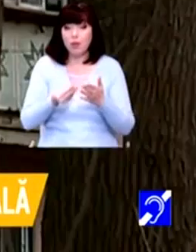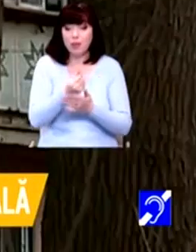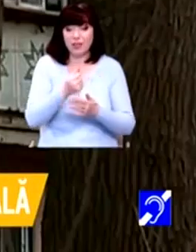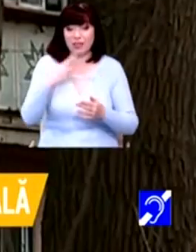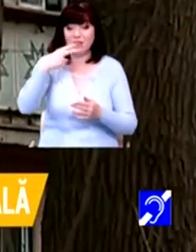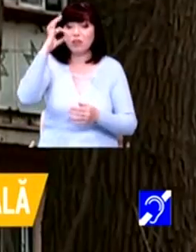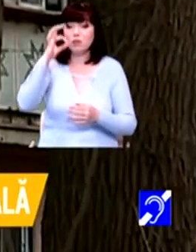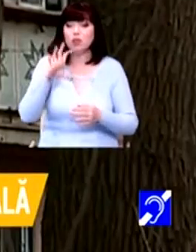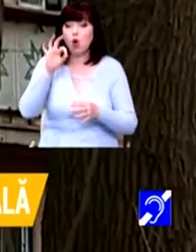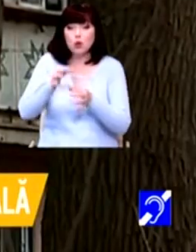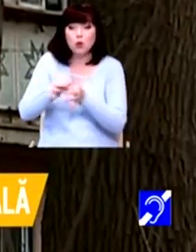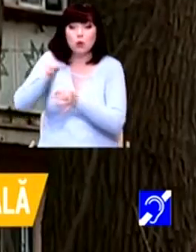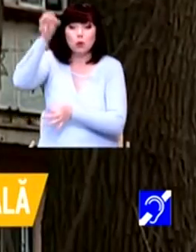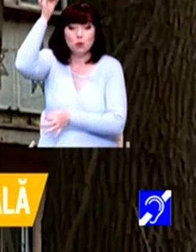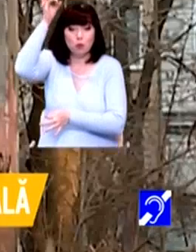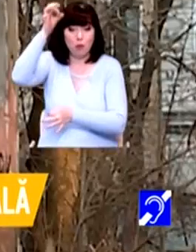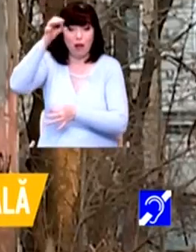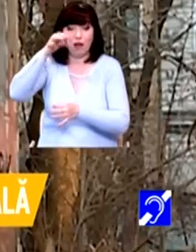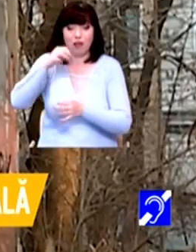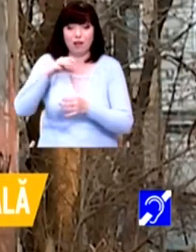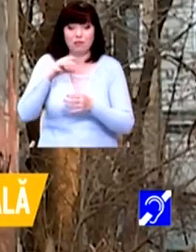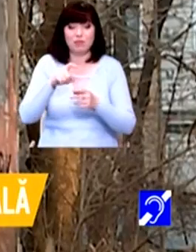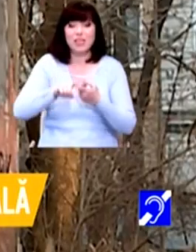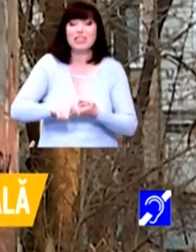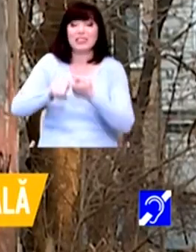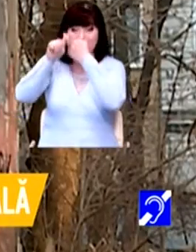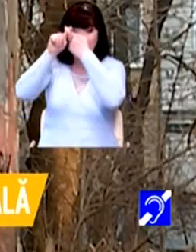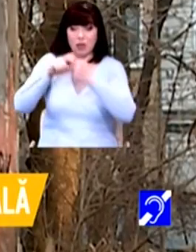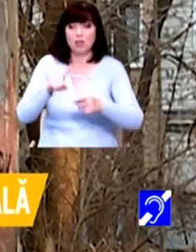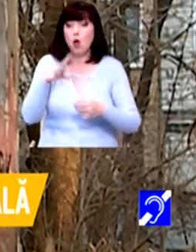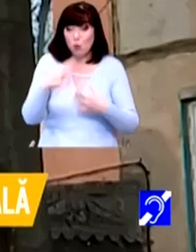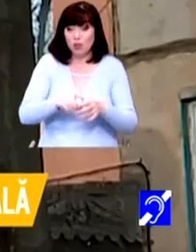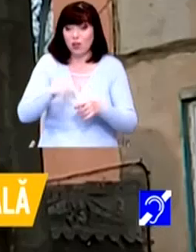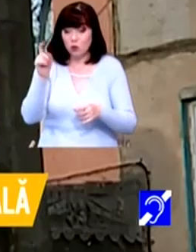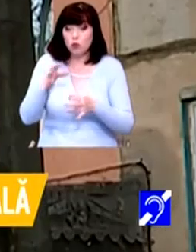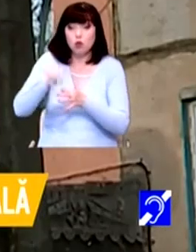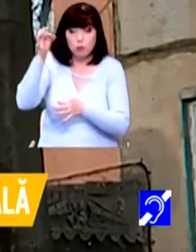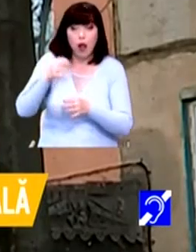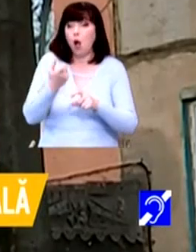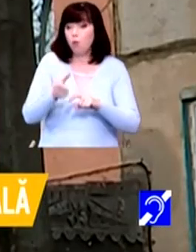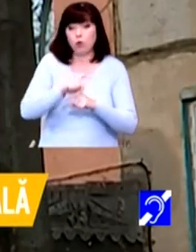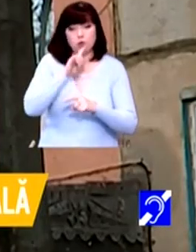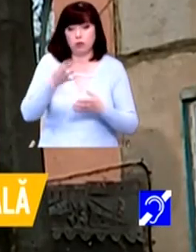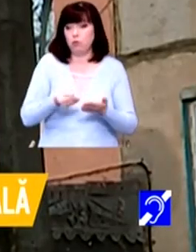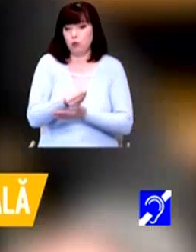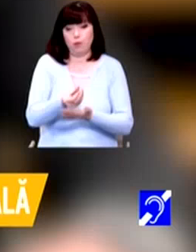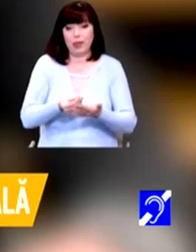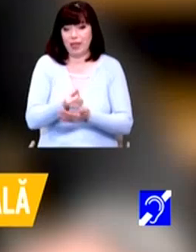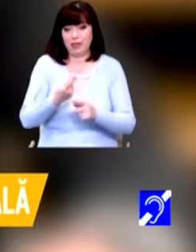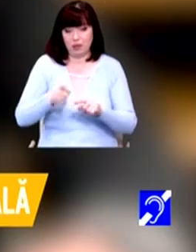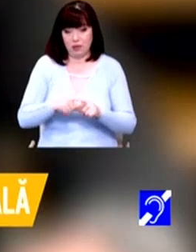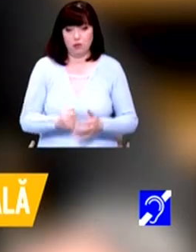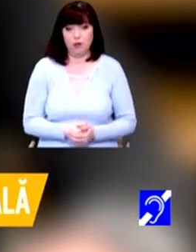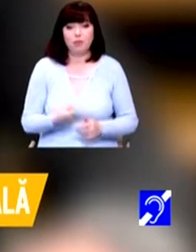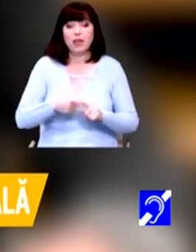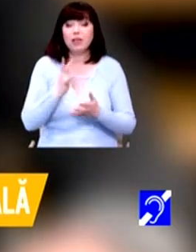termice prin țevile ce trec prin apartamentele debranșate de la sistemul centralizat de încălzire nu vor mai achita acest serviciu. Aceasta